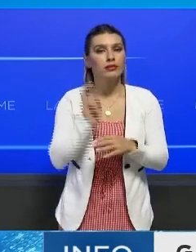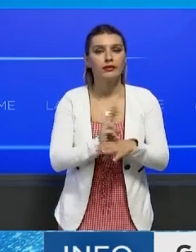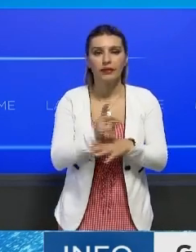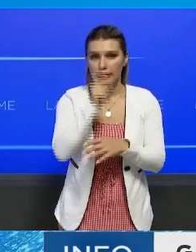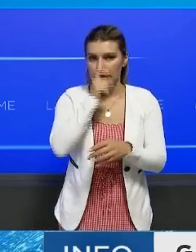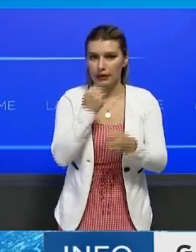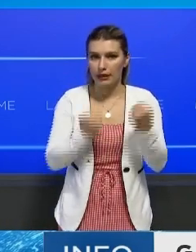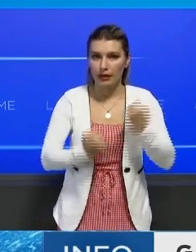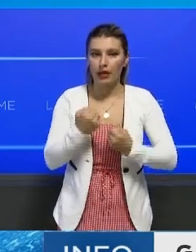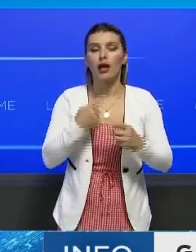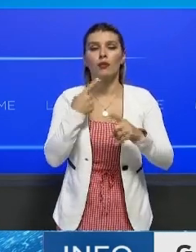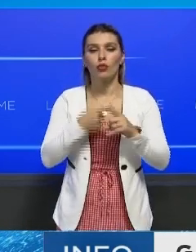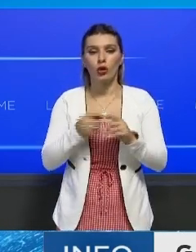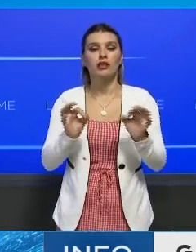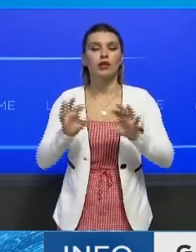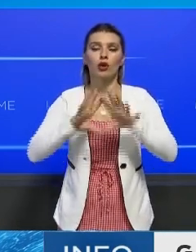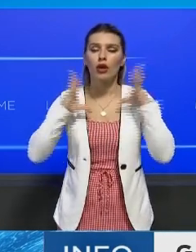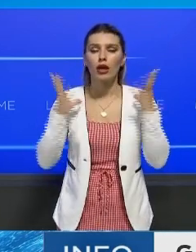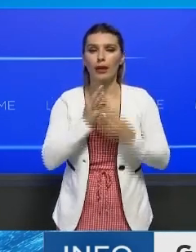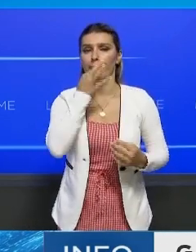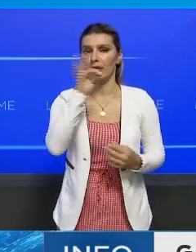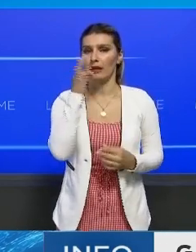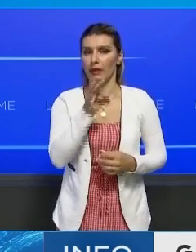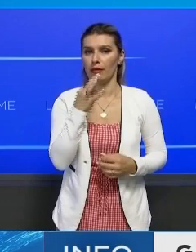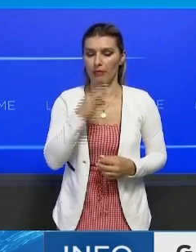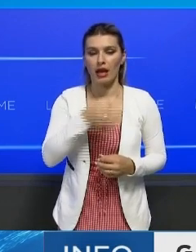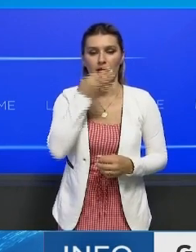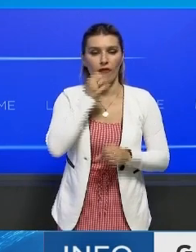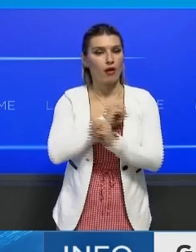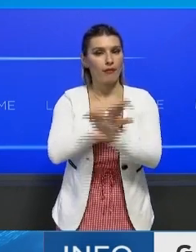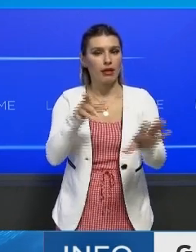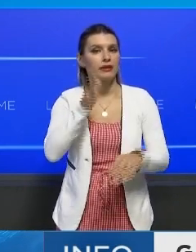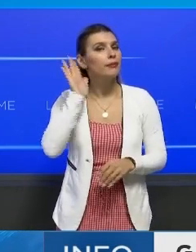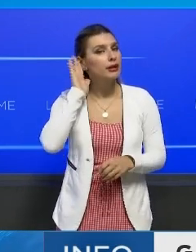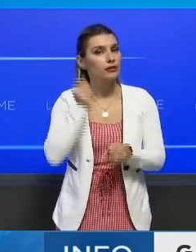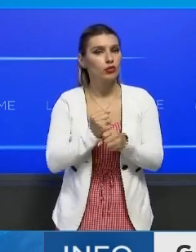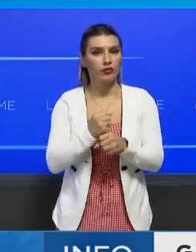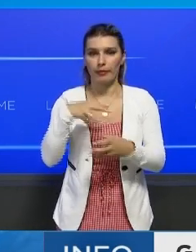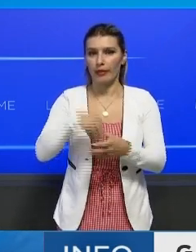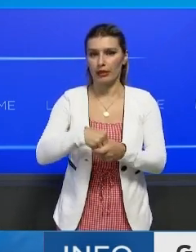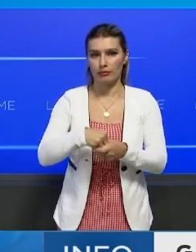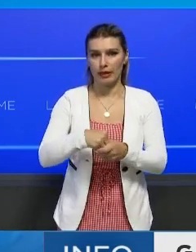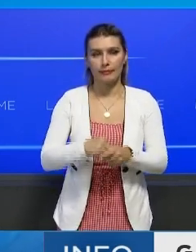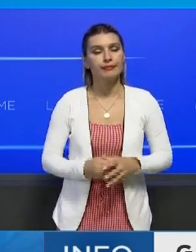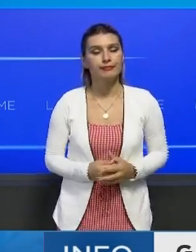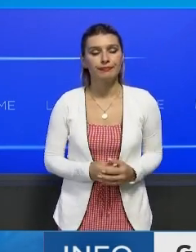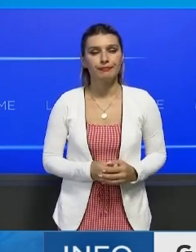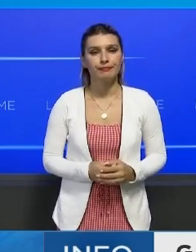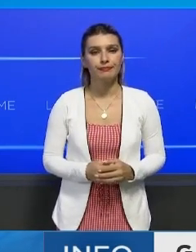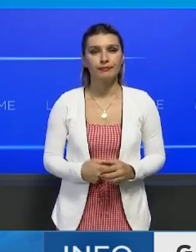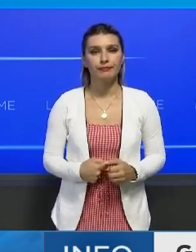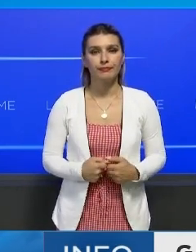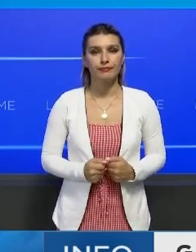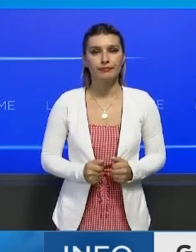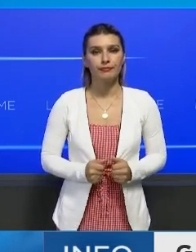përmirëson sigurinë në përgjithësi, thuhet postjerash në njoftimin e Ministrisë së Punëve të Brendshme.